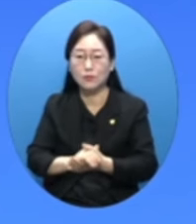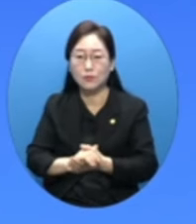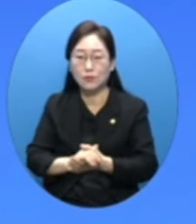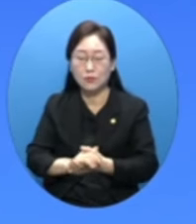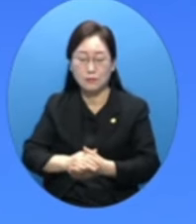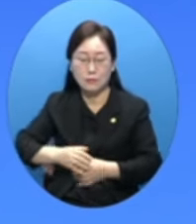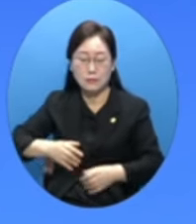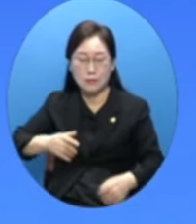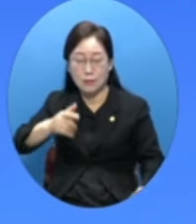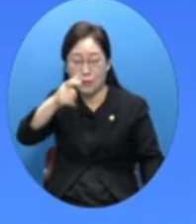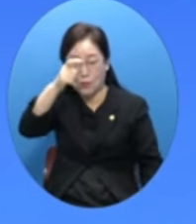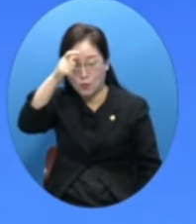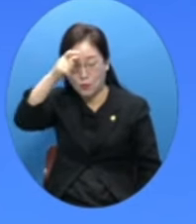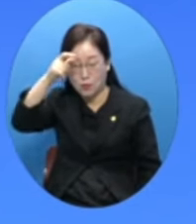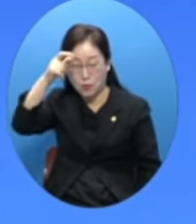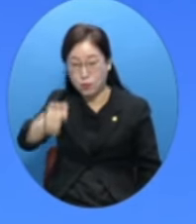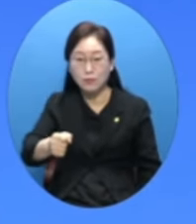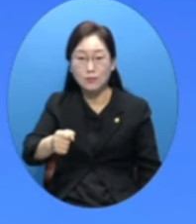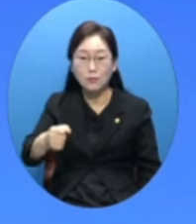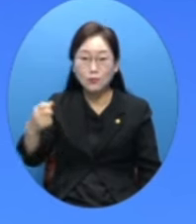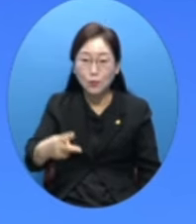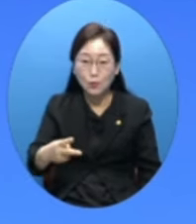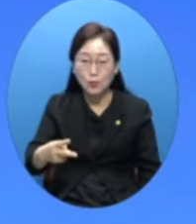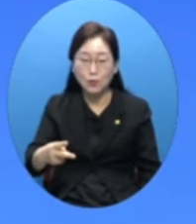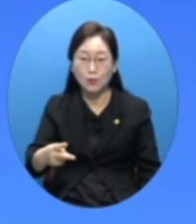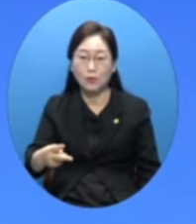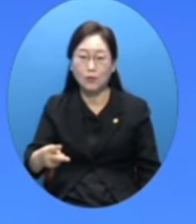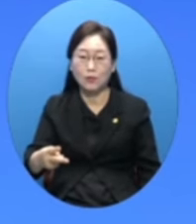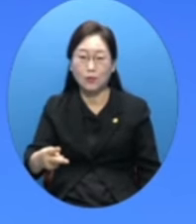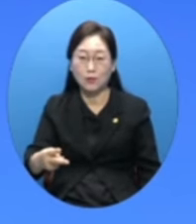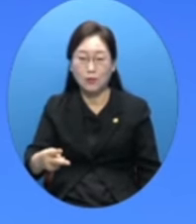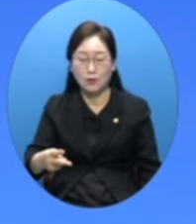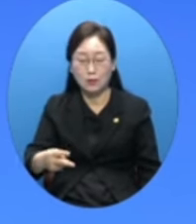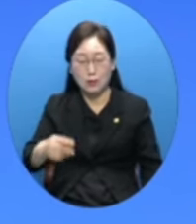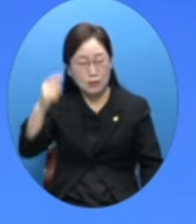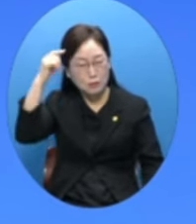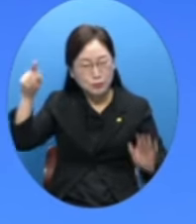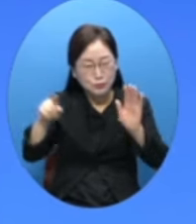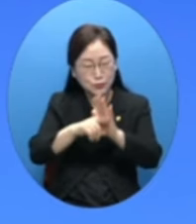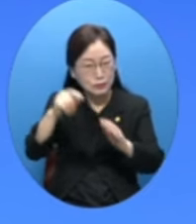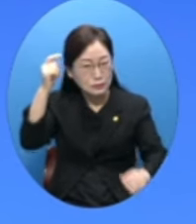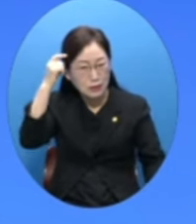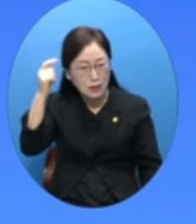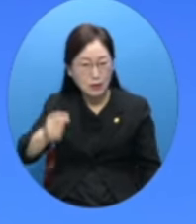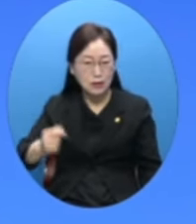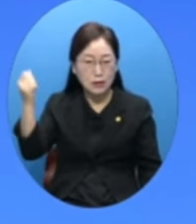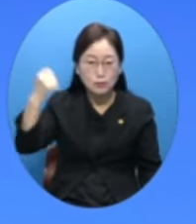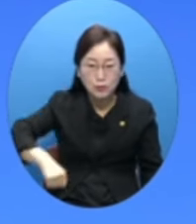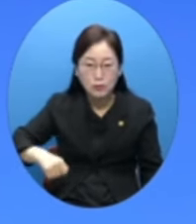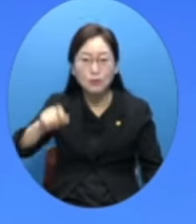성격이, 또 부정적인 그 생각이, 불신앙의 모습이,